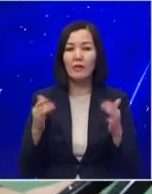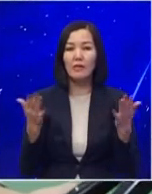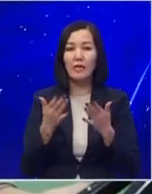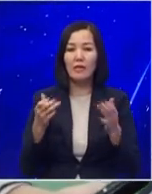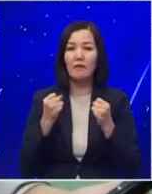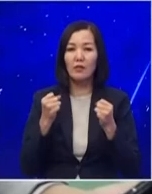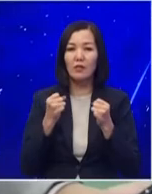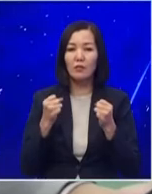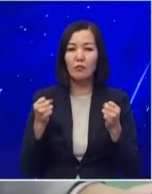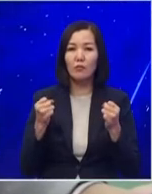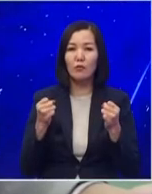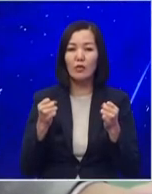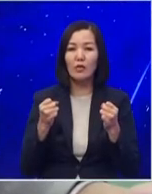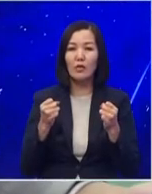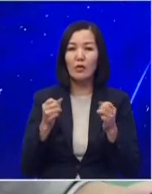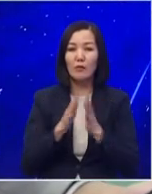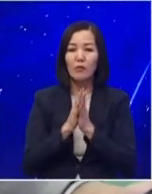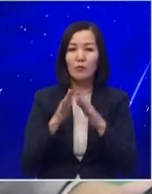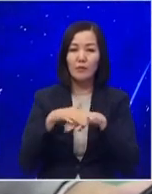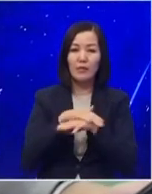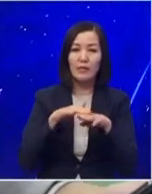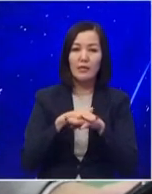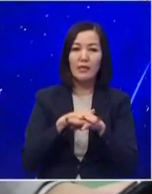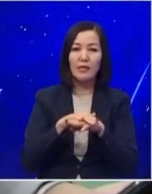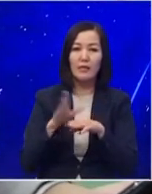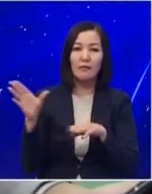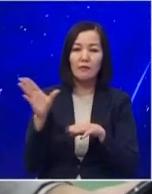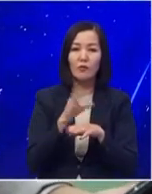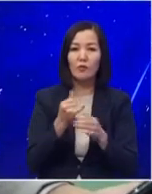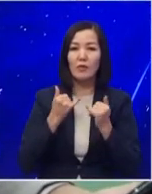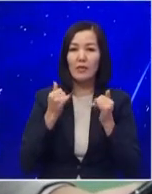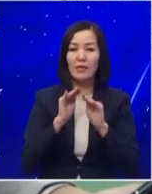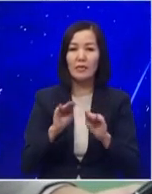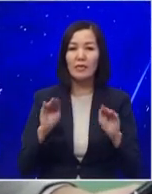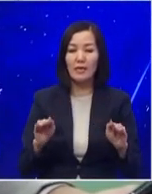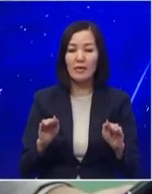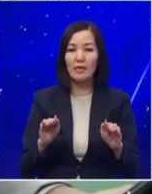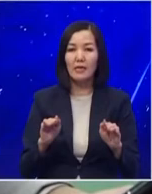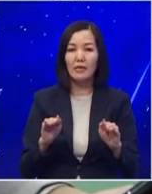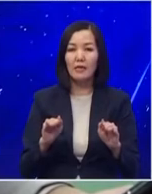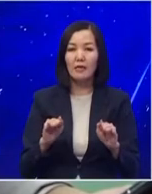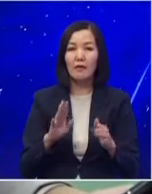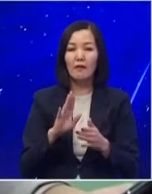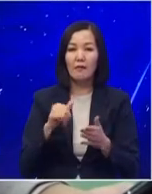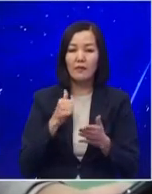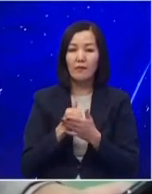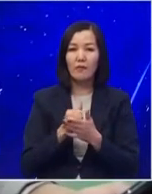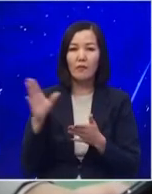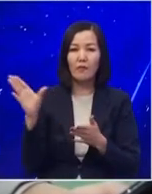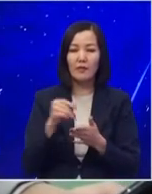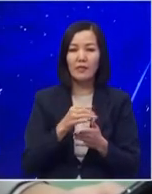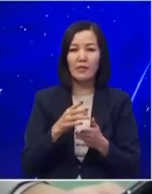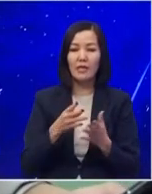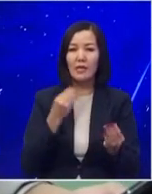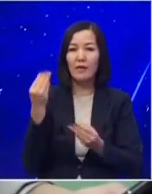спорта и с учетом просим населения но это все для детей вот видите к в основном везде конечно есть большие